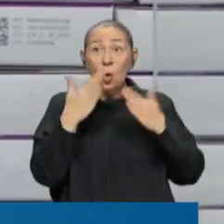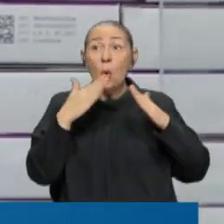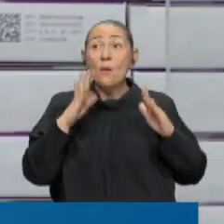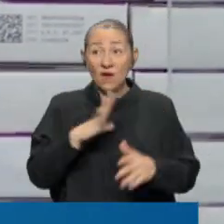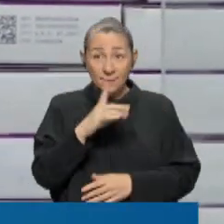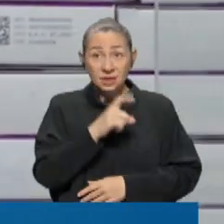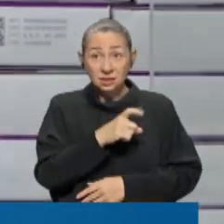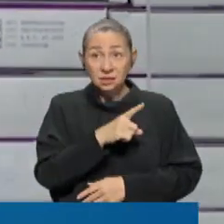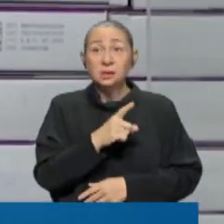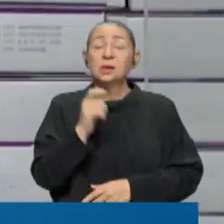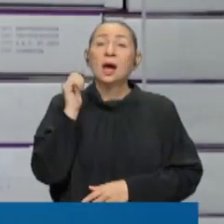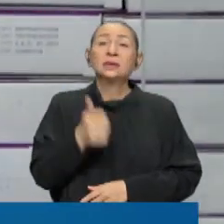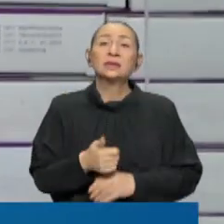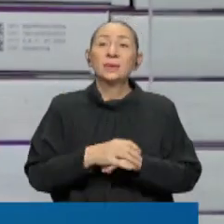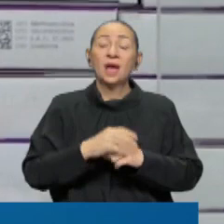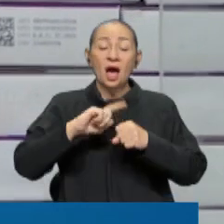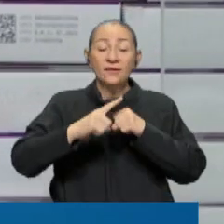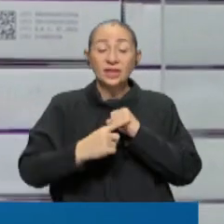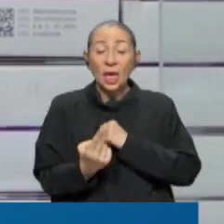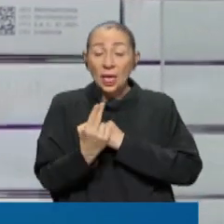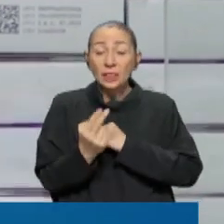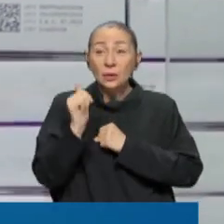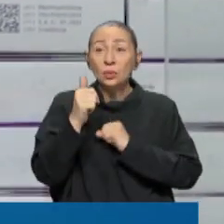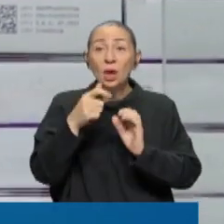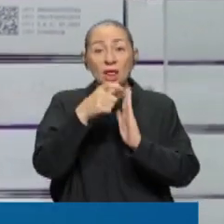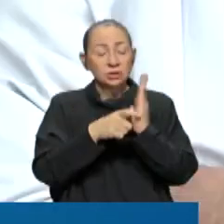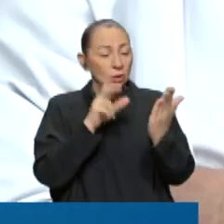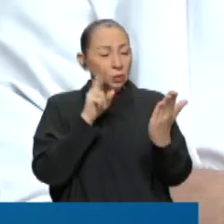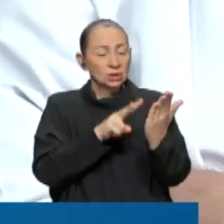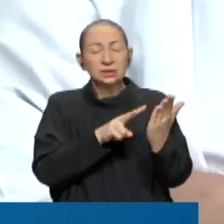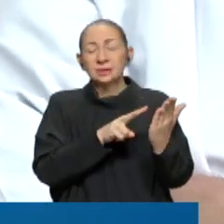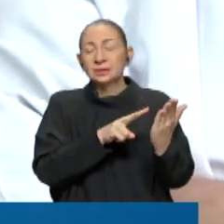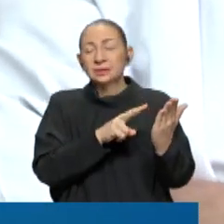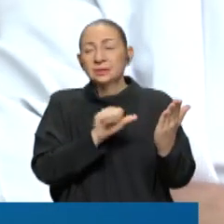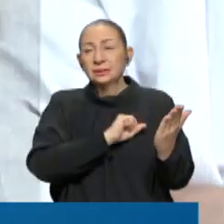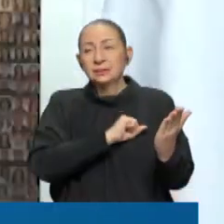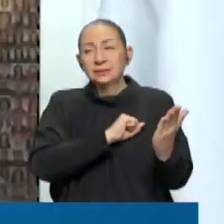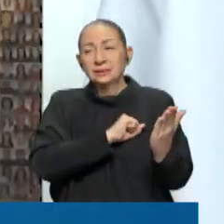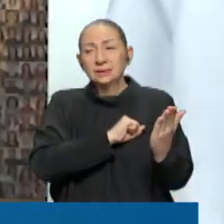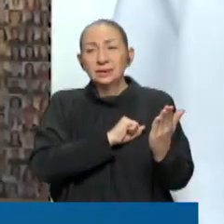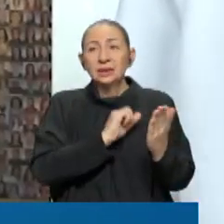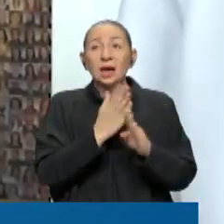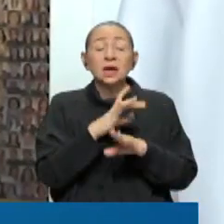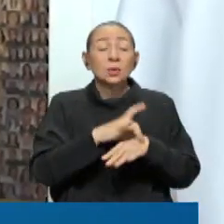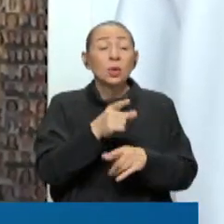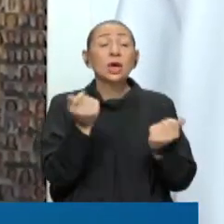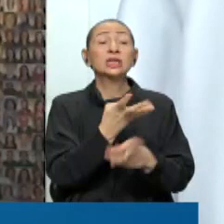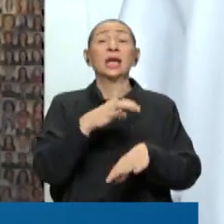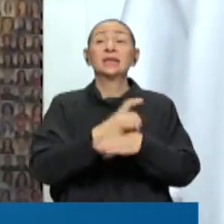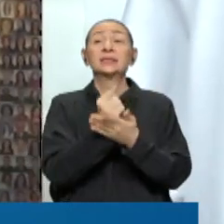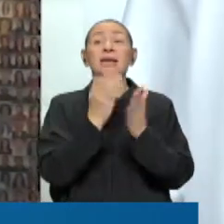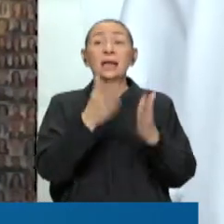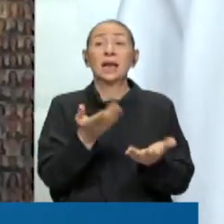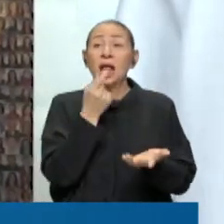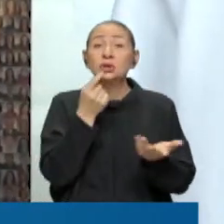yokluğu yaşanıyor mu her zaman haftanın 7 günü reçete gördüğümüz zaman adeta korkuyoruz hasta diyor ki bu kaçıncı eczane